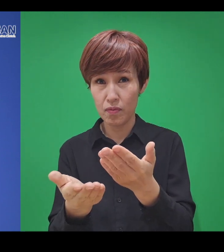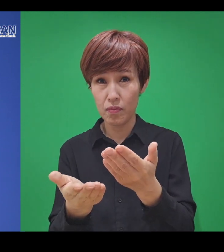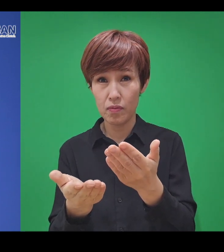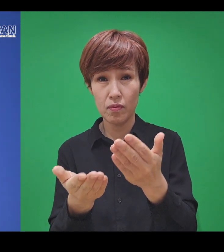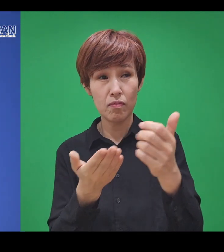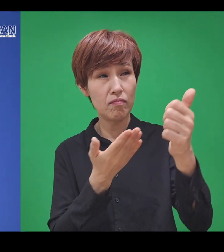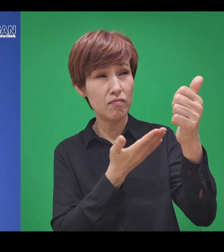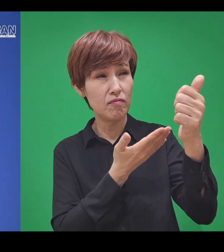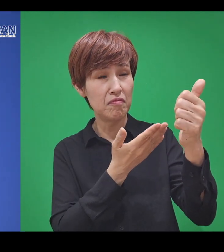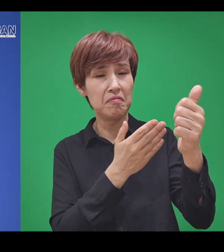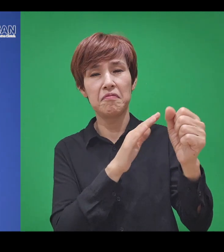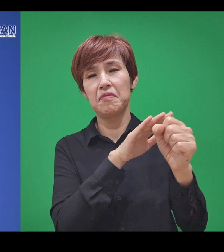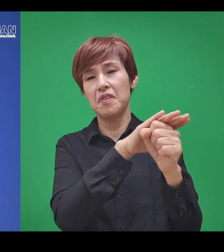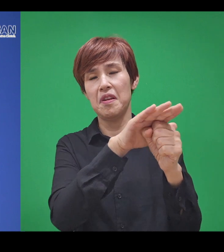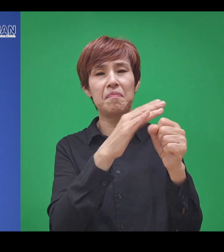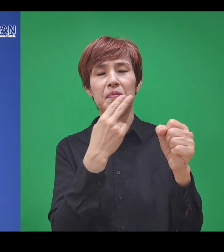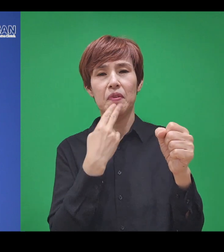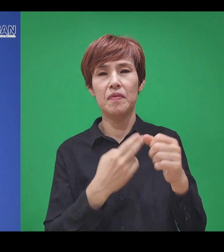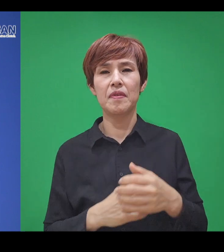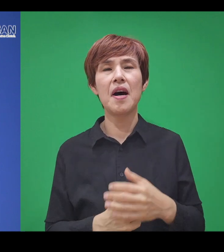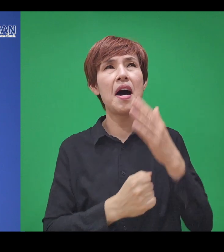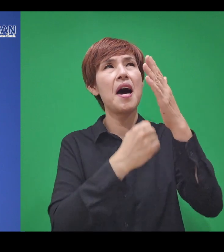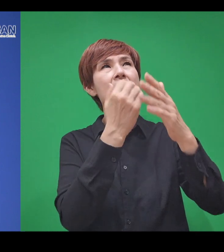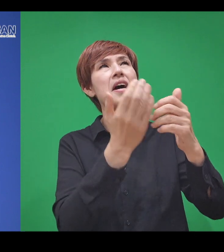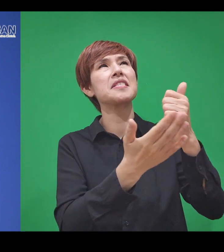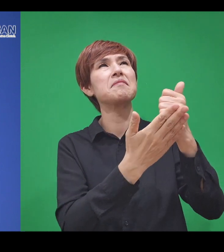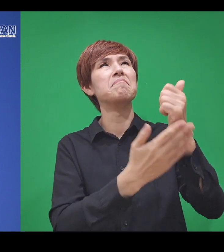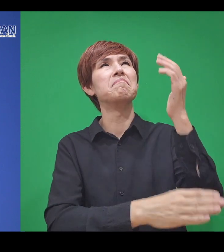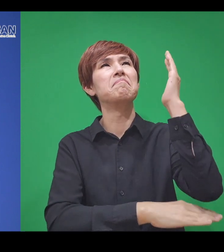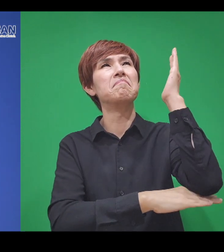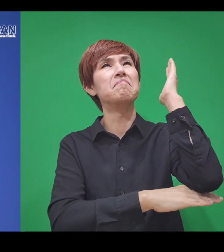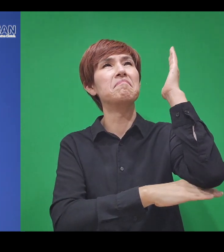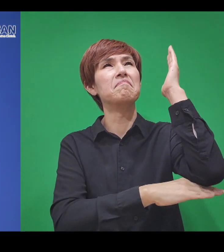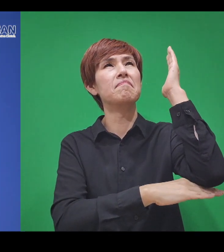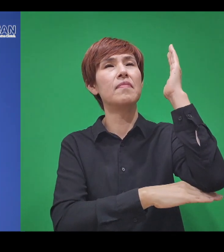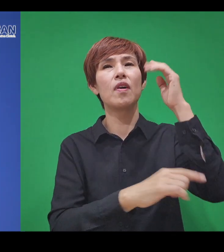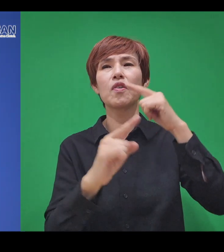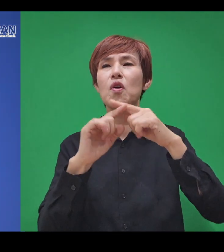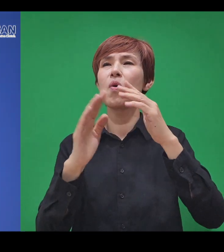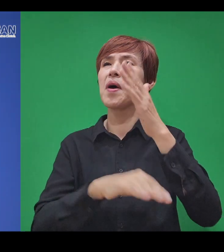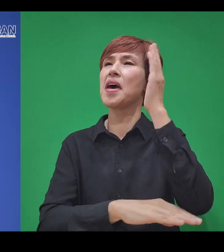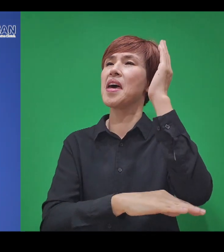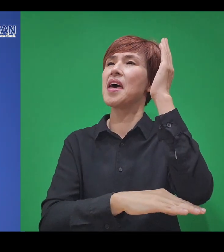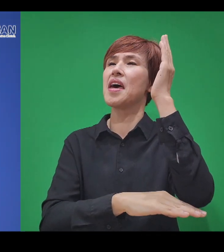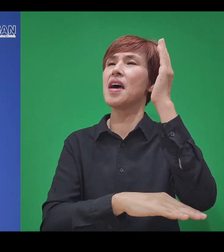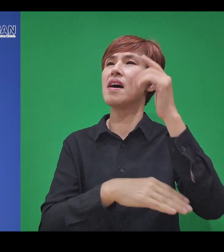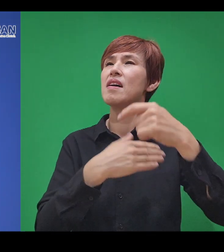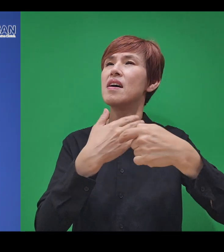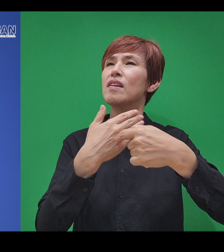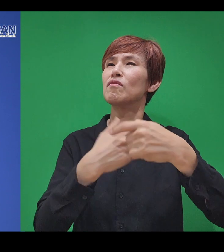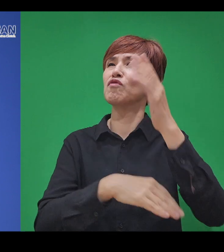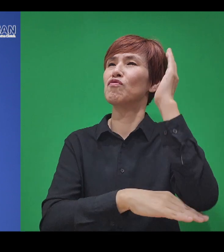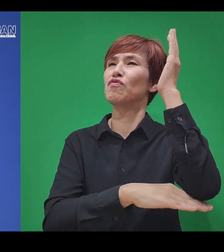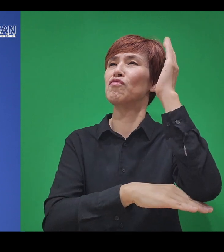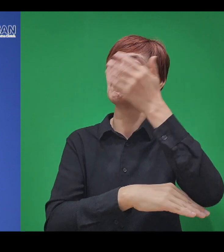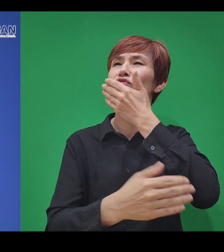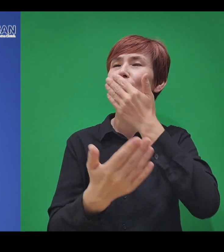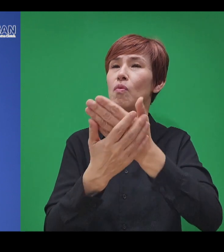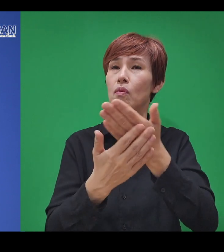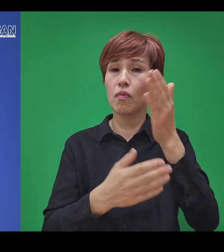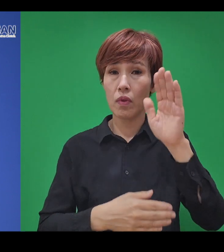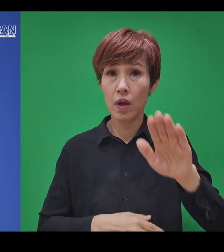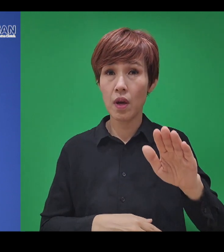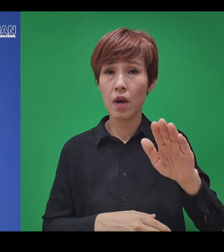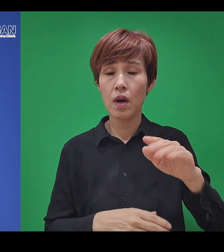입에는 늘 하나님을 말하고 교회를 말하는데 정작 하나님과 하나님의 몸된